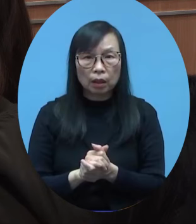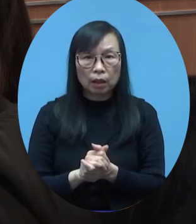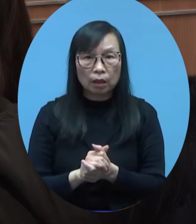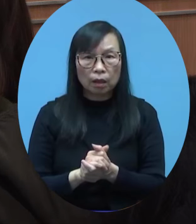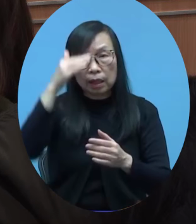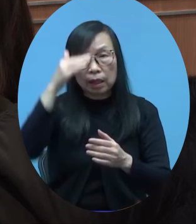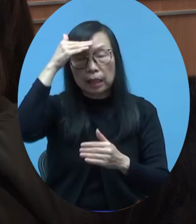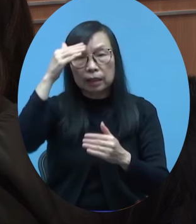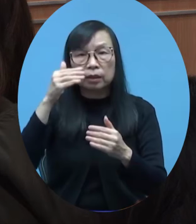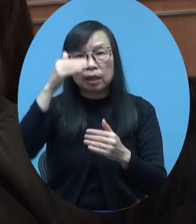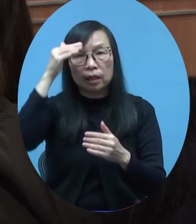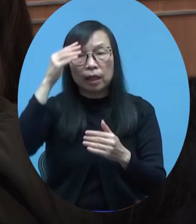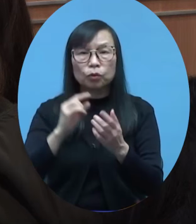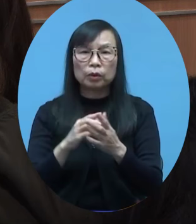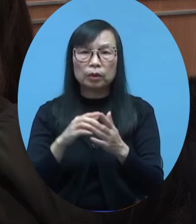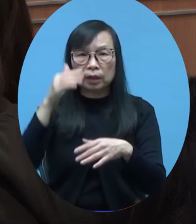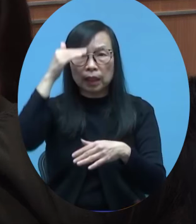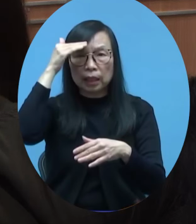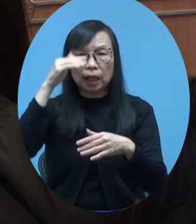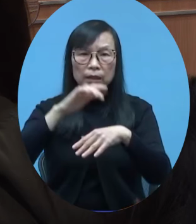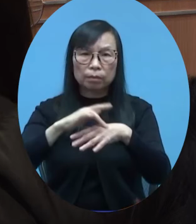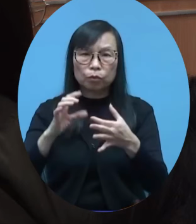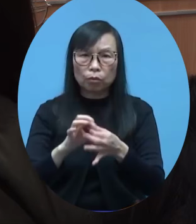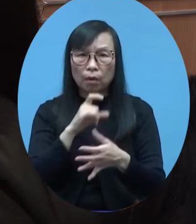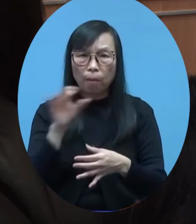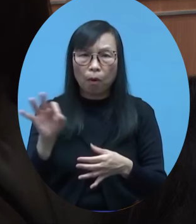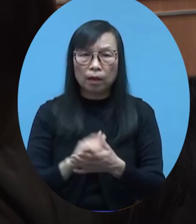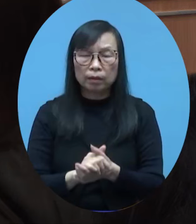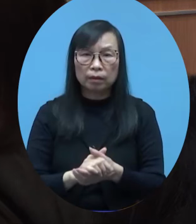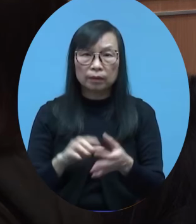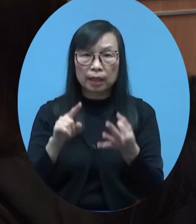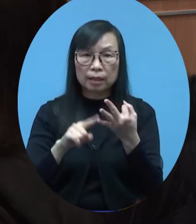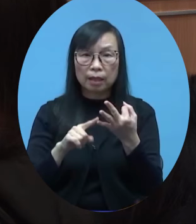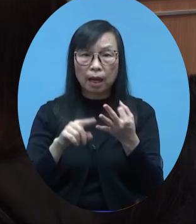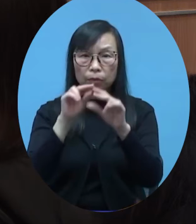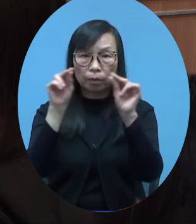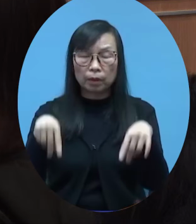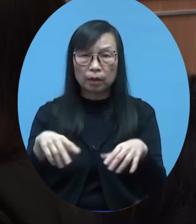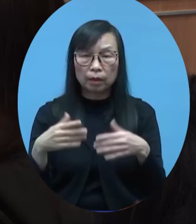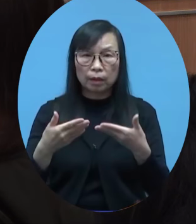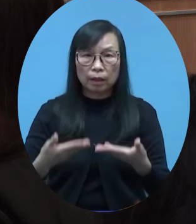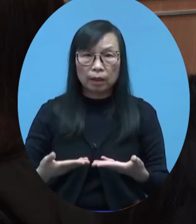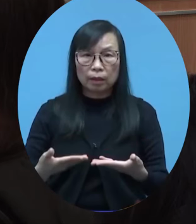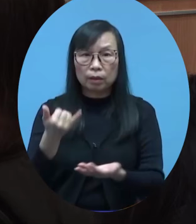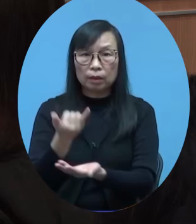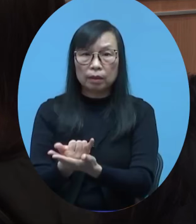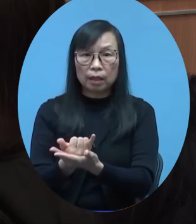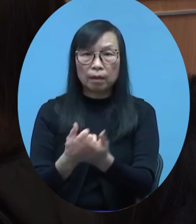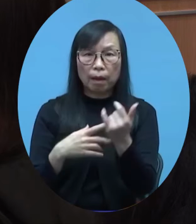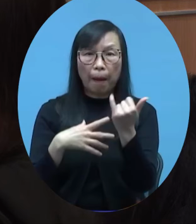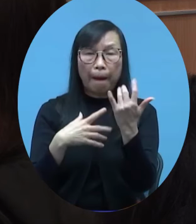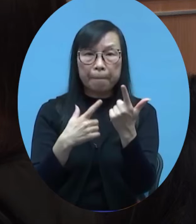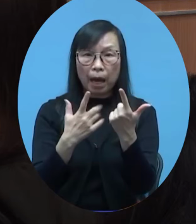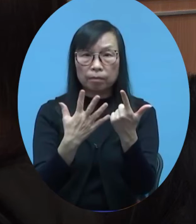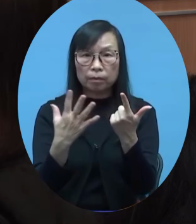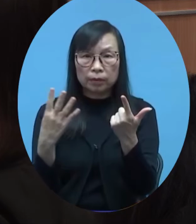員有接觸過，可能都要檢疫咁樣咧？咁第三就係想問今日離世嗰個8540